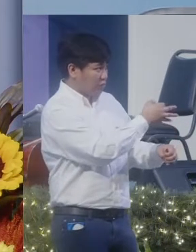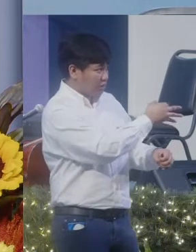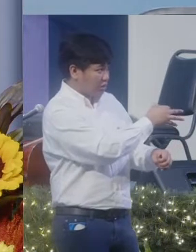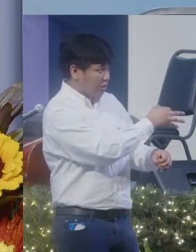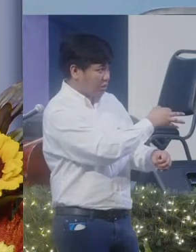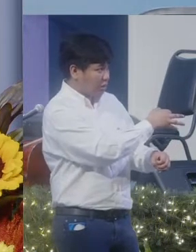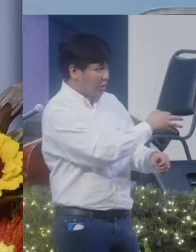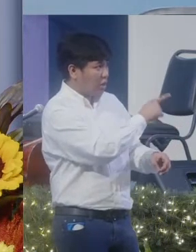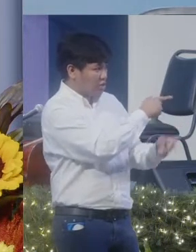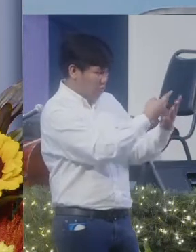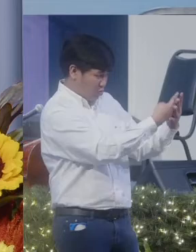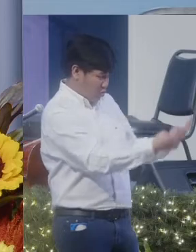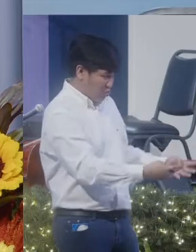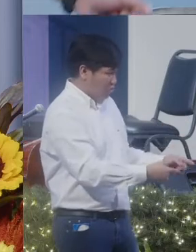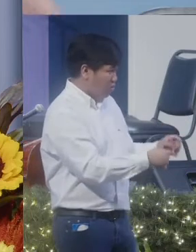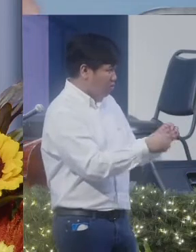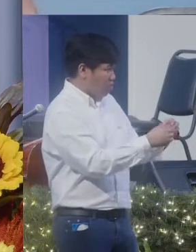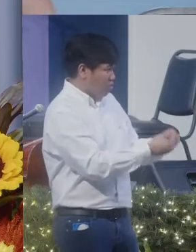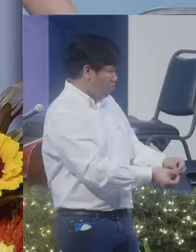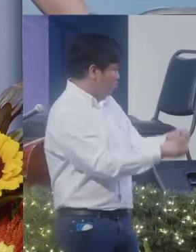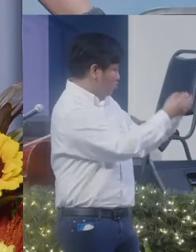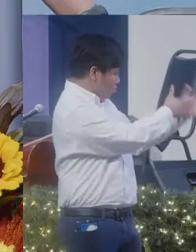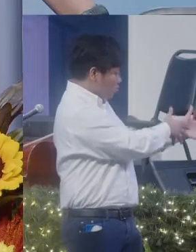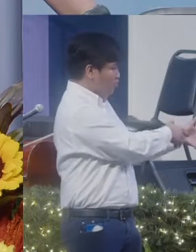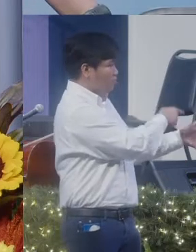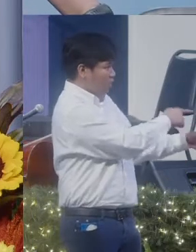Yung lambat nyo, ilagay nyo sa kaliwa.